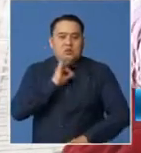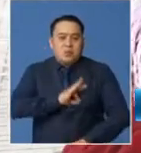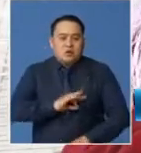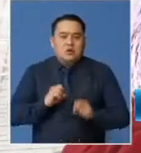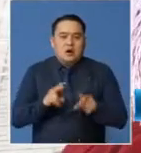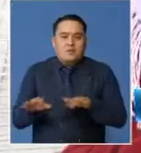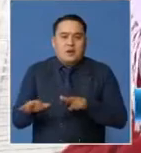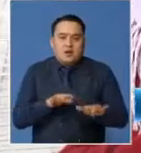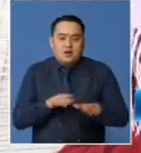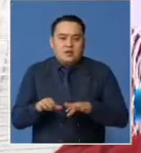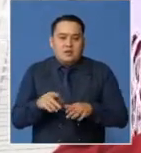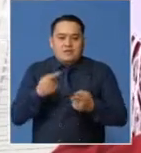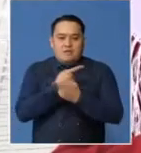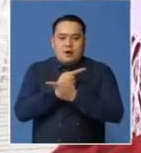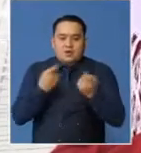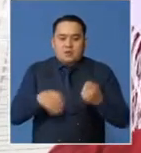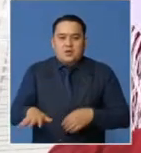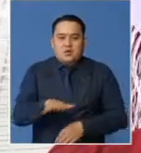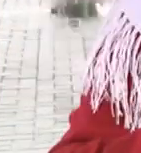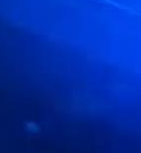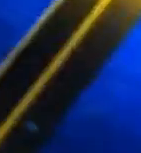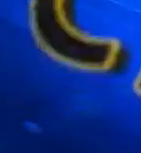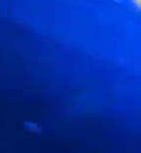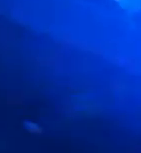такие мероприятия в качестве информационной площадки.